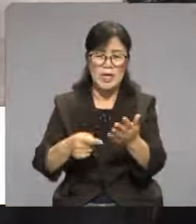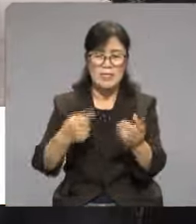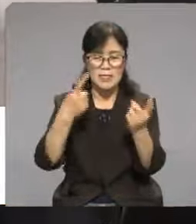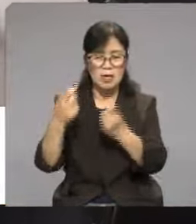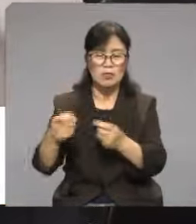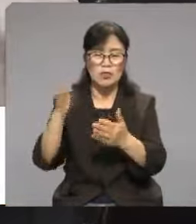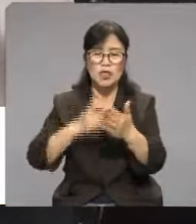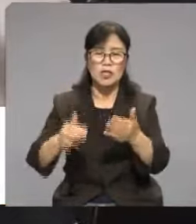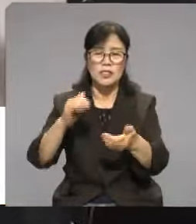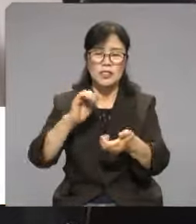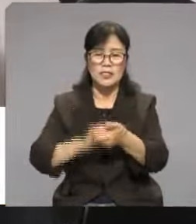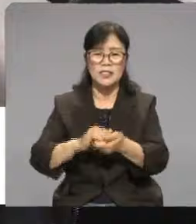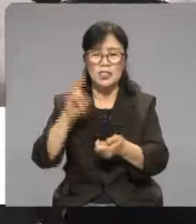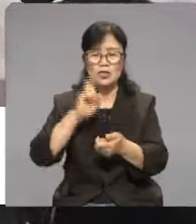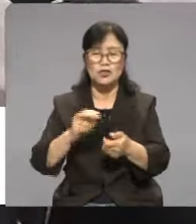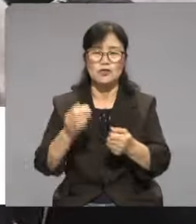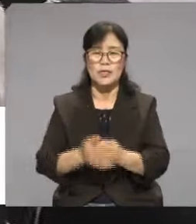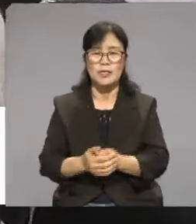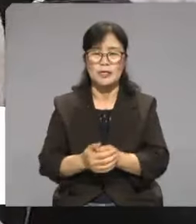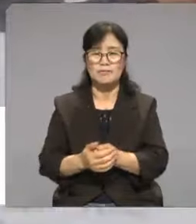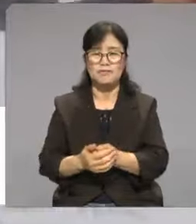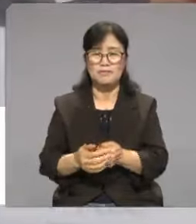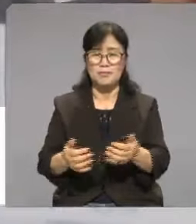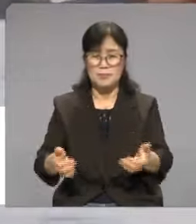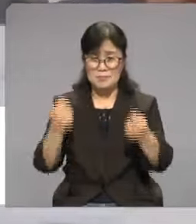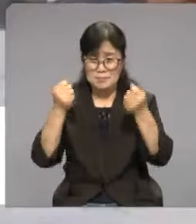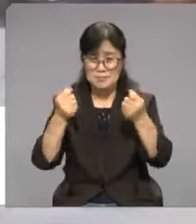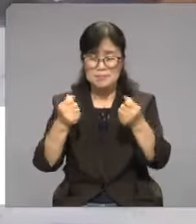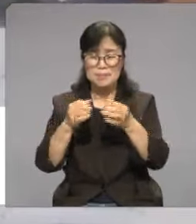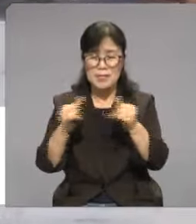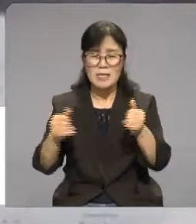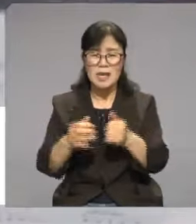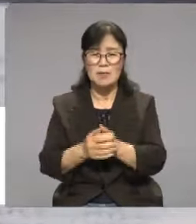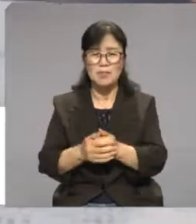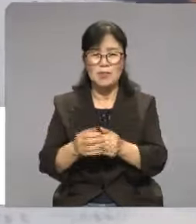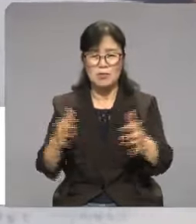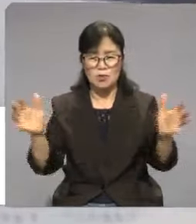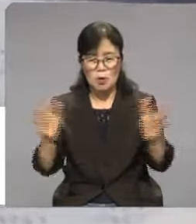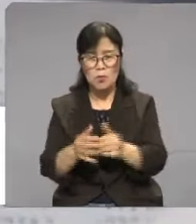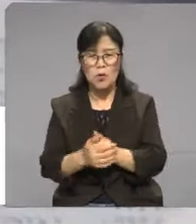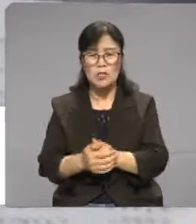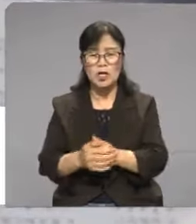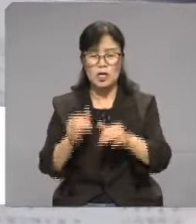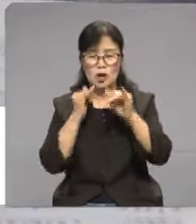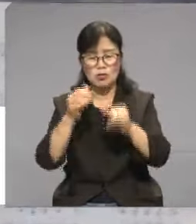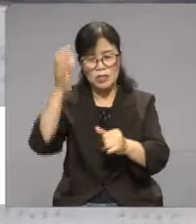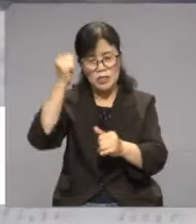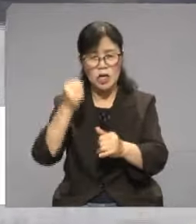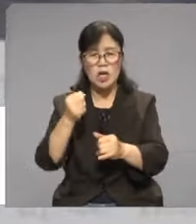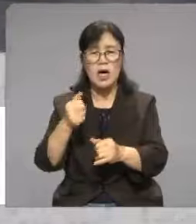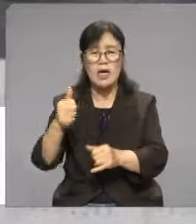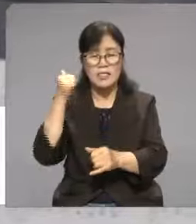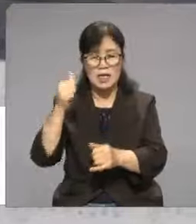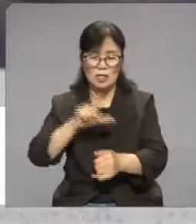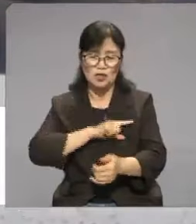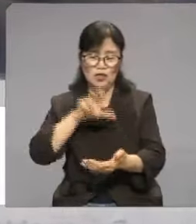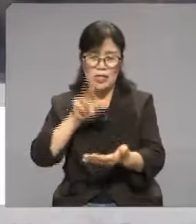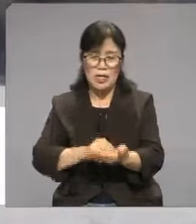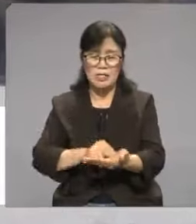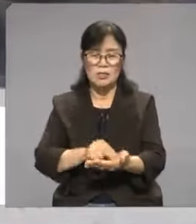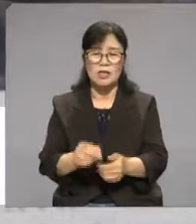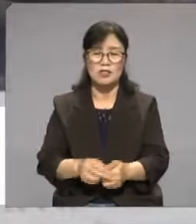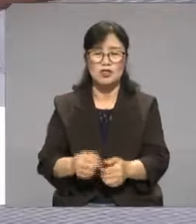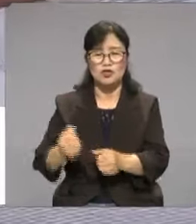갔습니다 예비역 등 80여명으로 구성된 합창단은 영웅을 기억하자는 의미에서 선정한 기억이라는 주제로